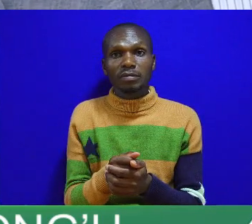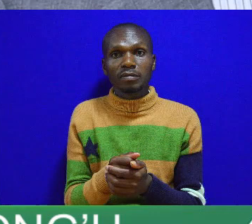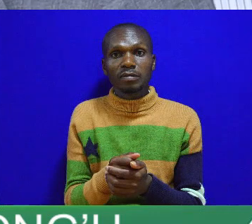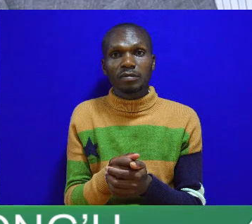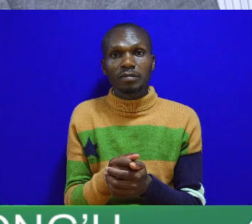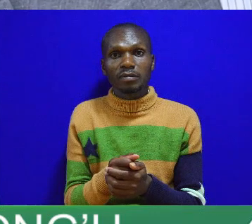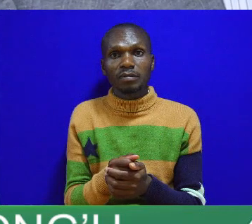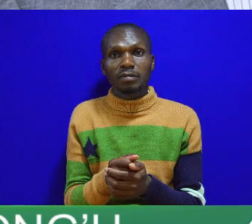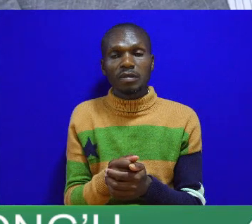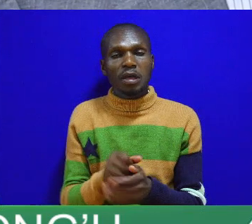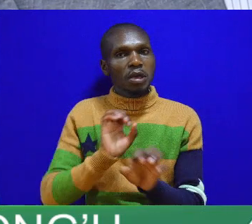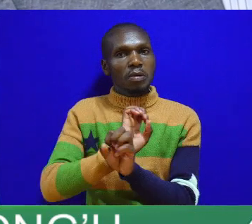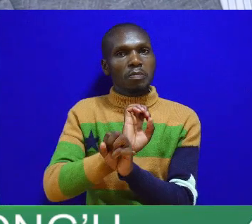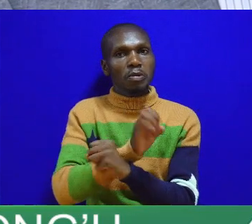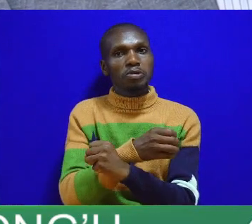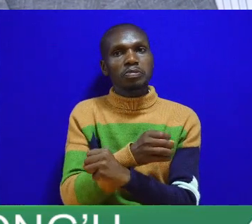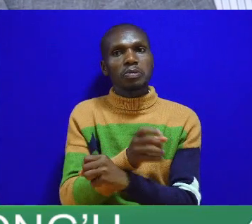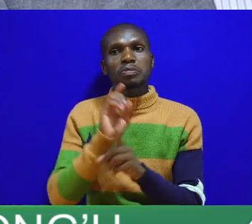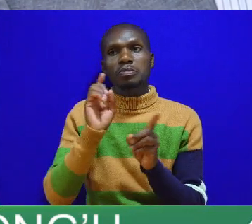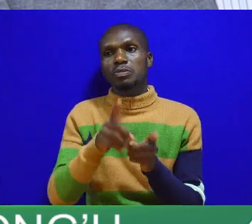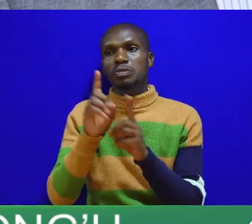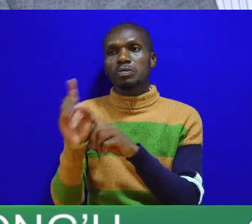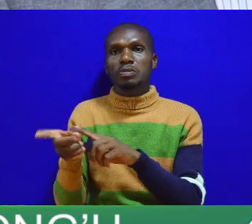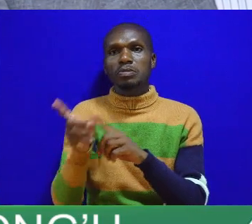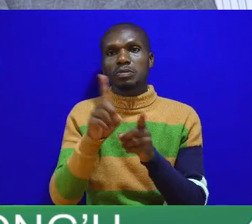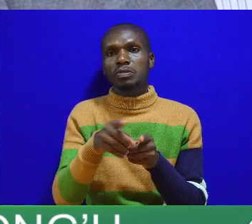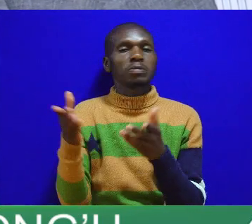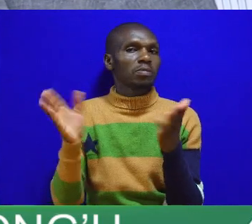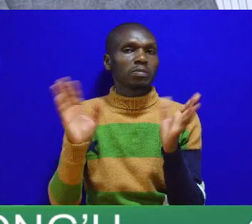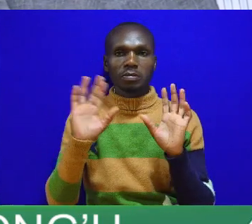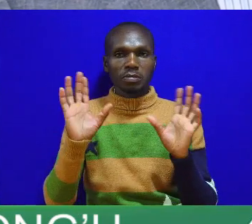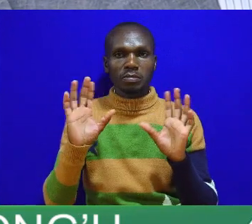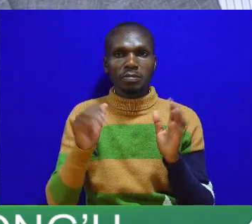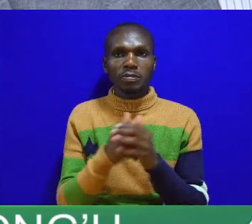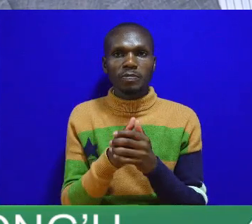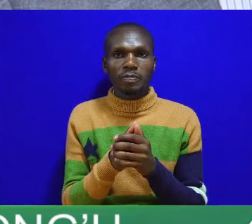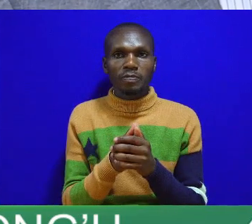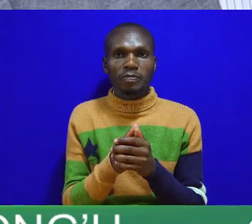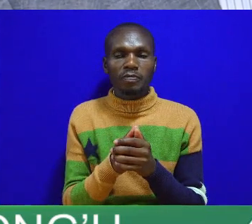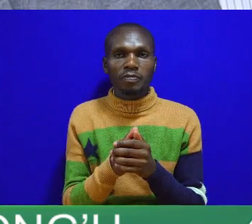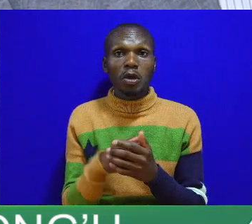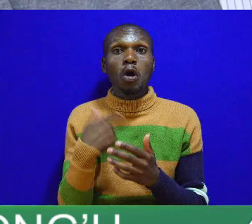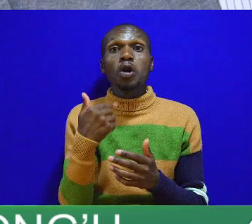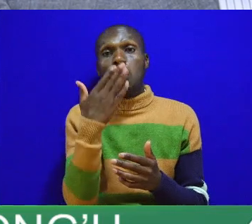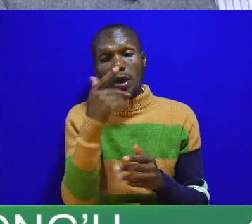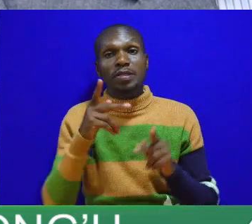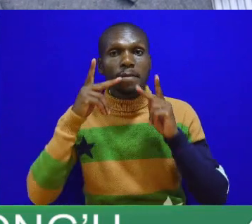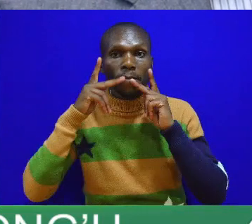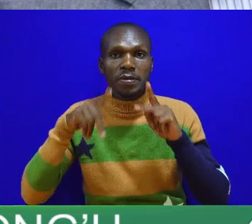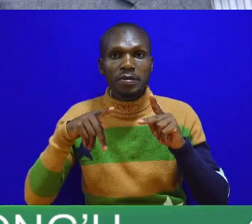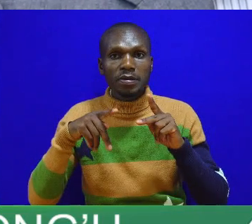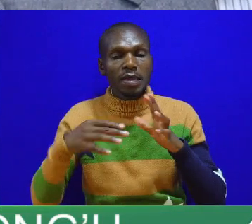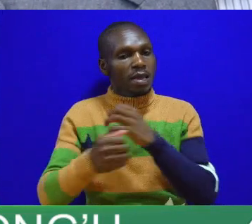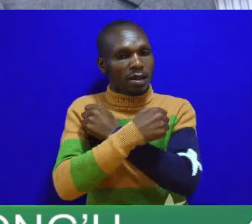ntobwe ntuko na kumnyaka mnyaka agwe chiandons ngege ntutuka netino morembe